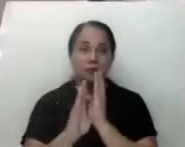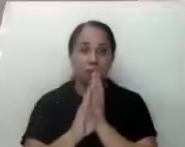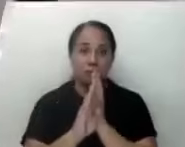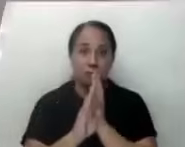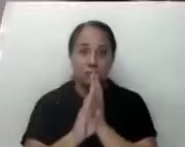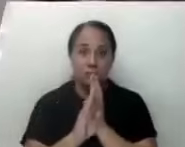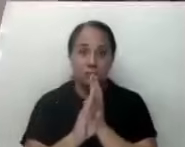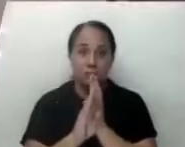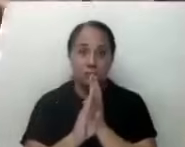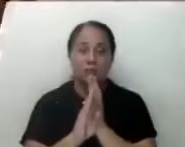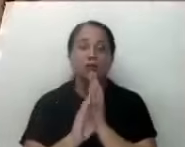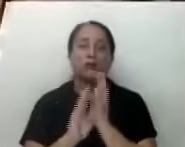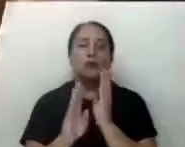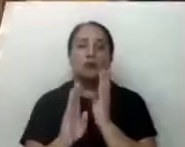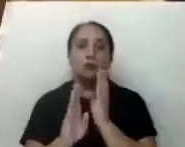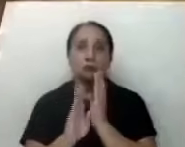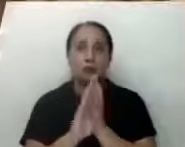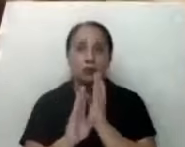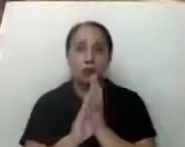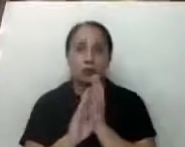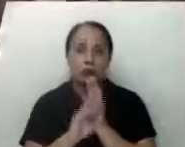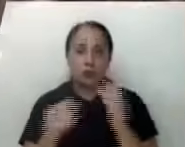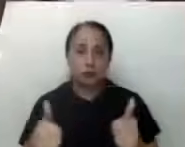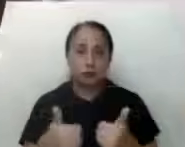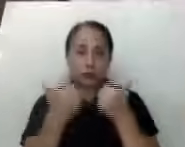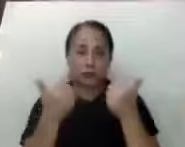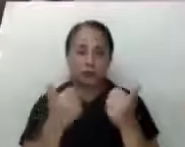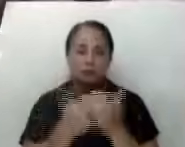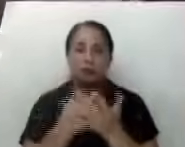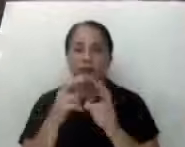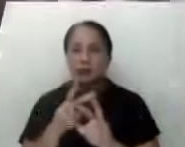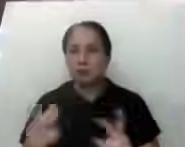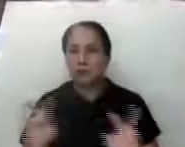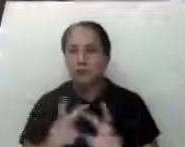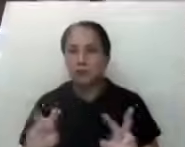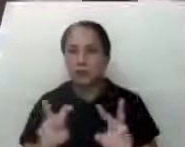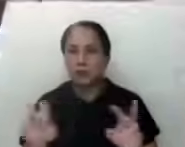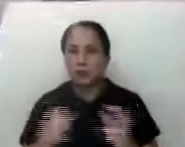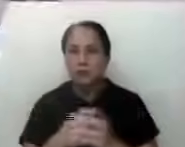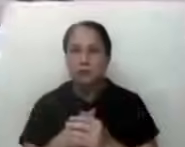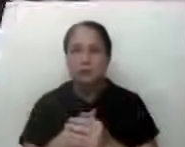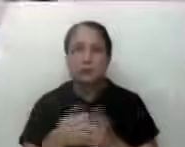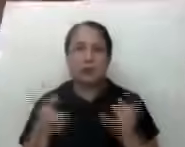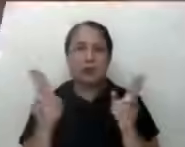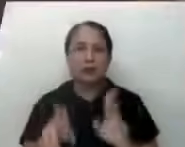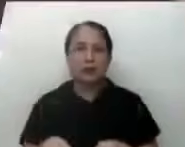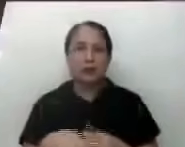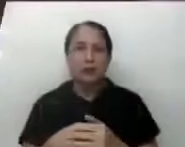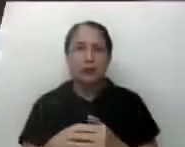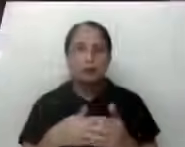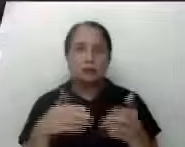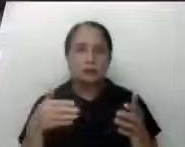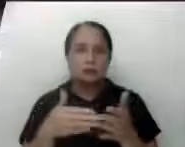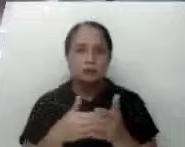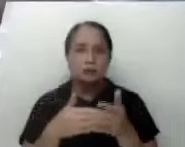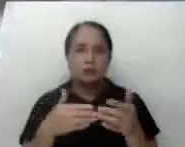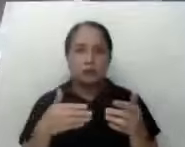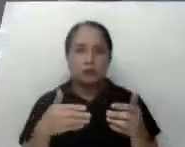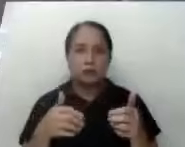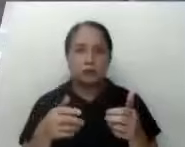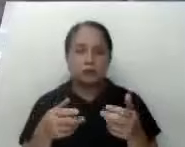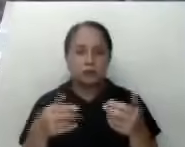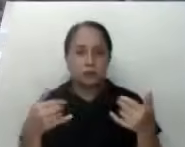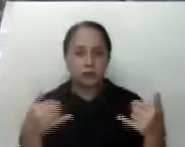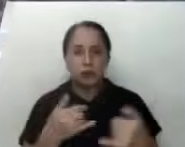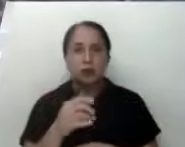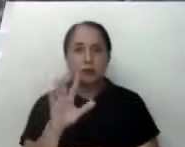PNP, para ito sa isinasagawang investigasyon sa insidenteng ikinasugat ng lima. Bago yan, tinikita na